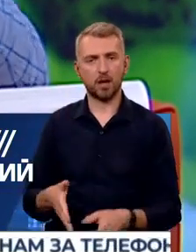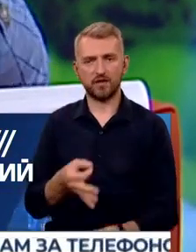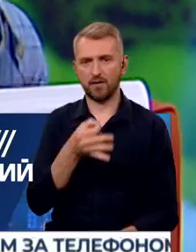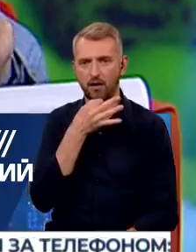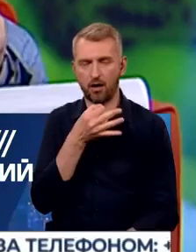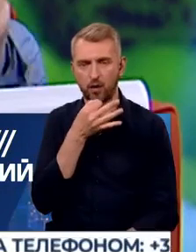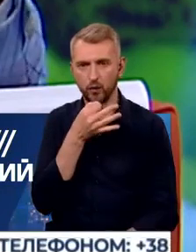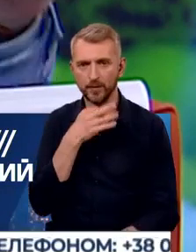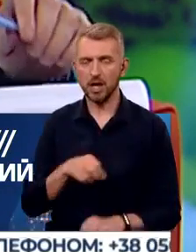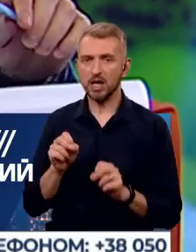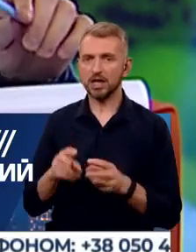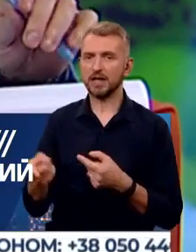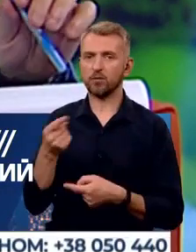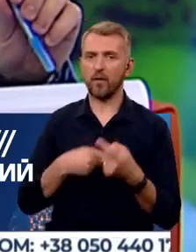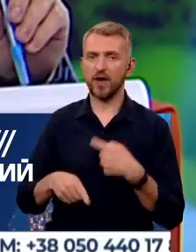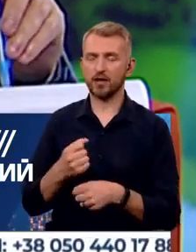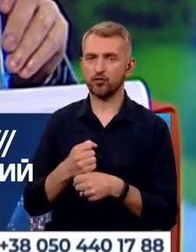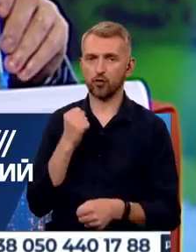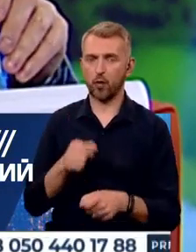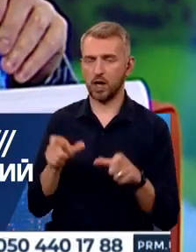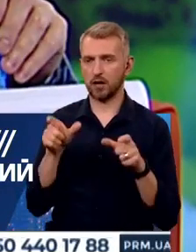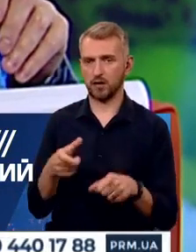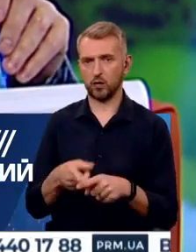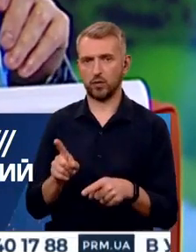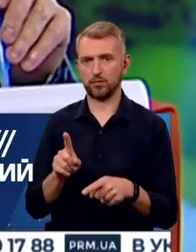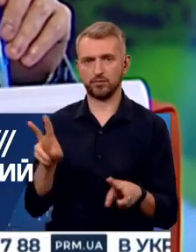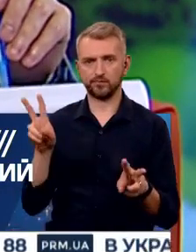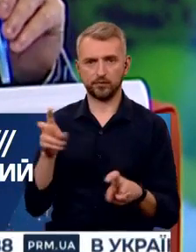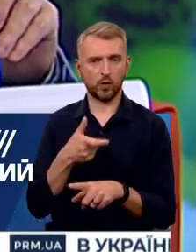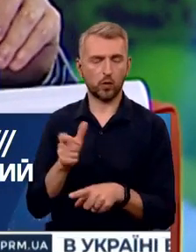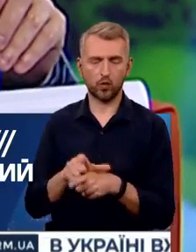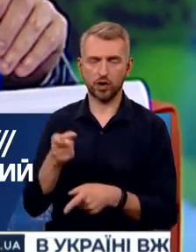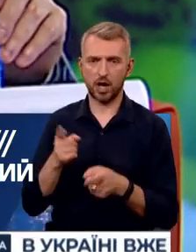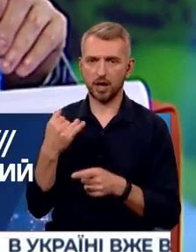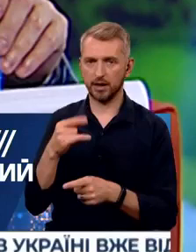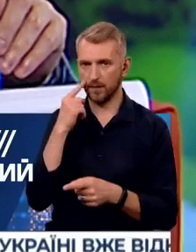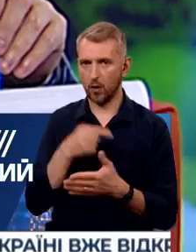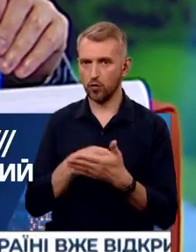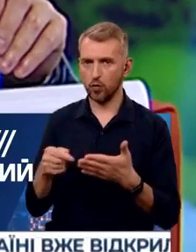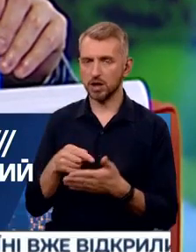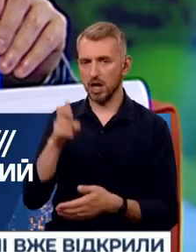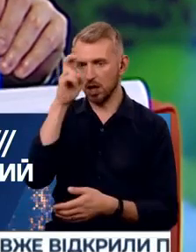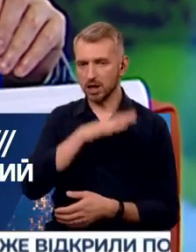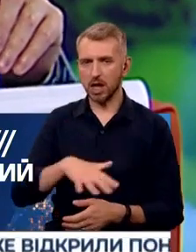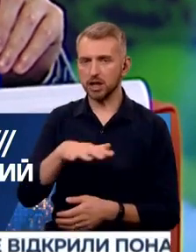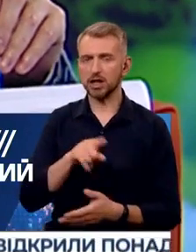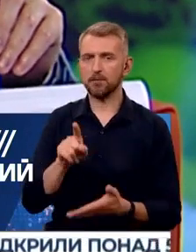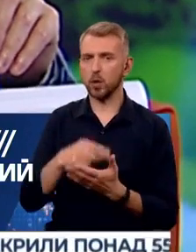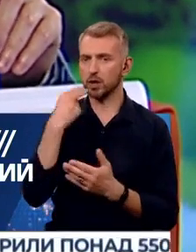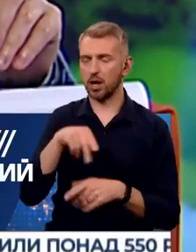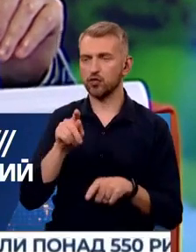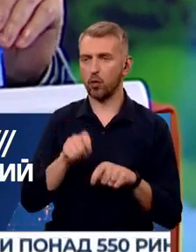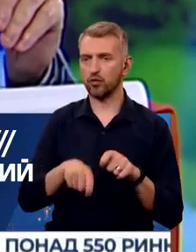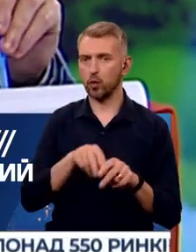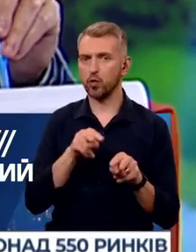зарано. Ризик повернення жорсткого карантину, цитата, дуже реальний. І наголошує, країни мають краще контролювати